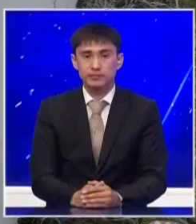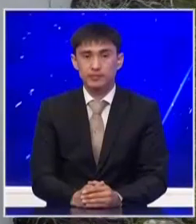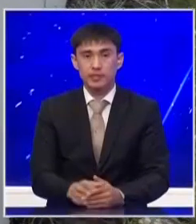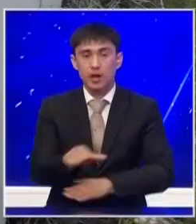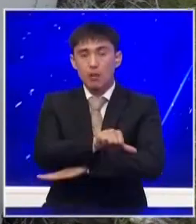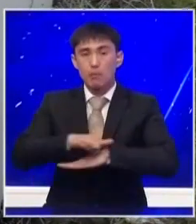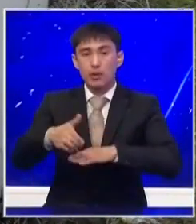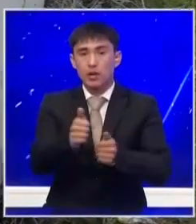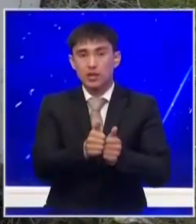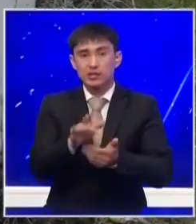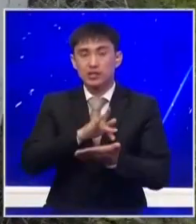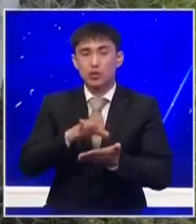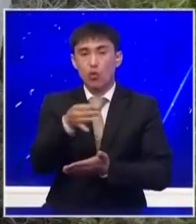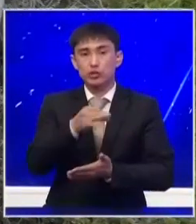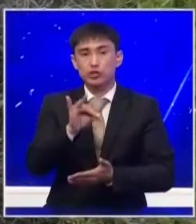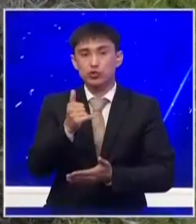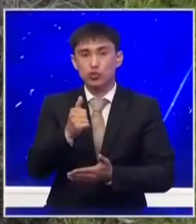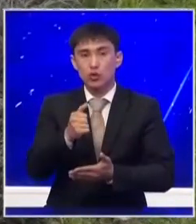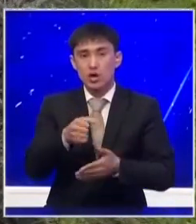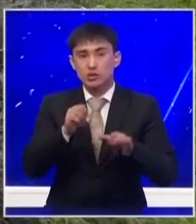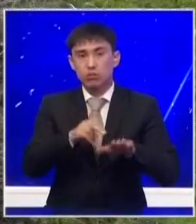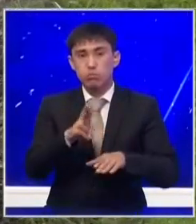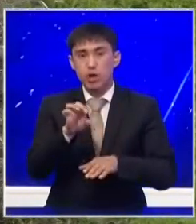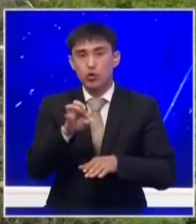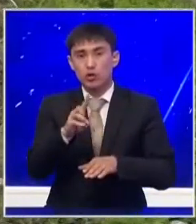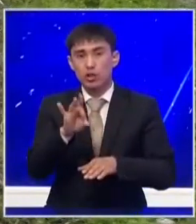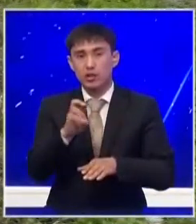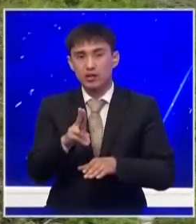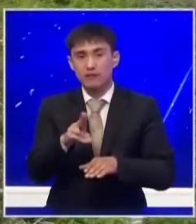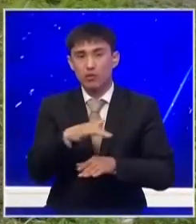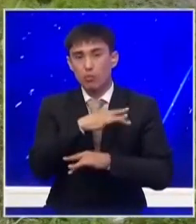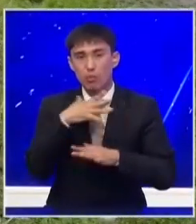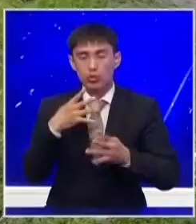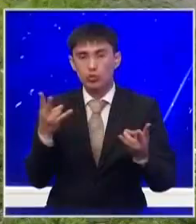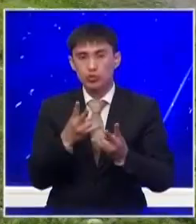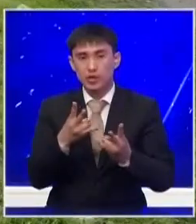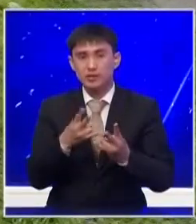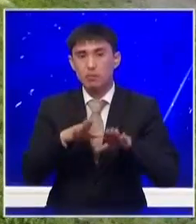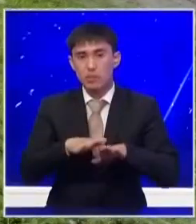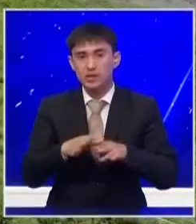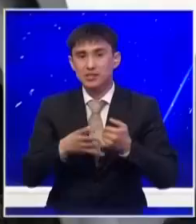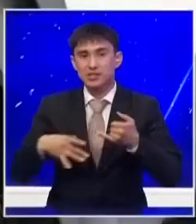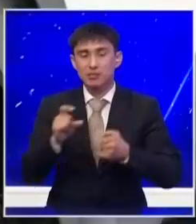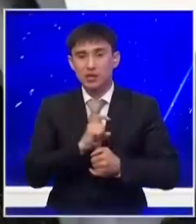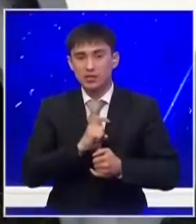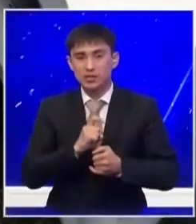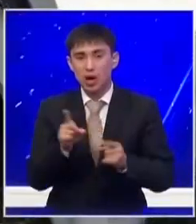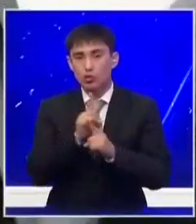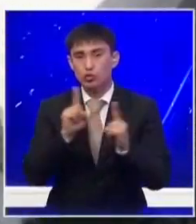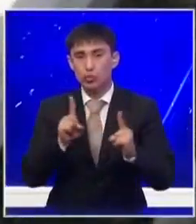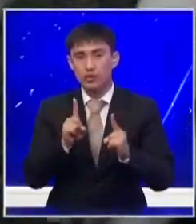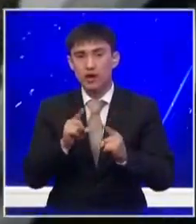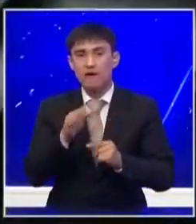Пригород центра области Жетысу. Это заброшенные бетонные лотки. В них очень нуждаются местные земледельцы. Особенно